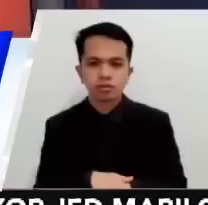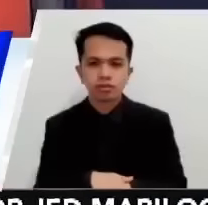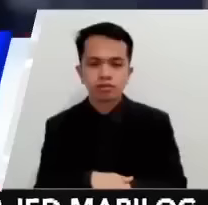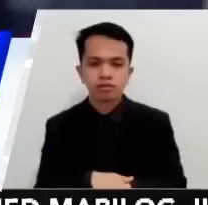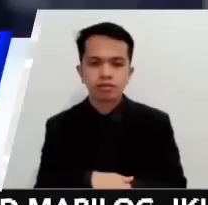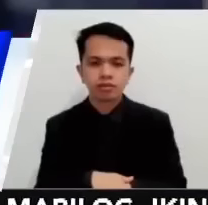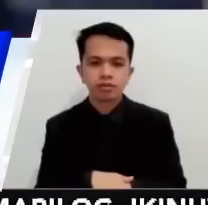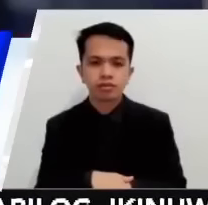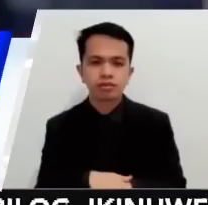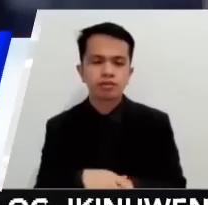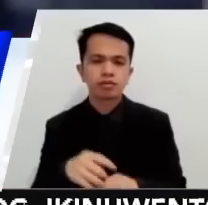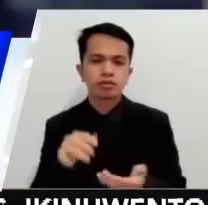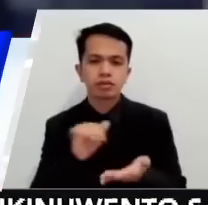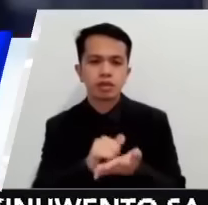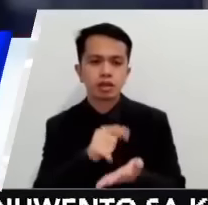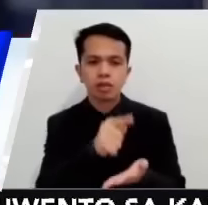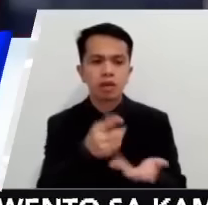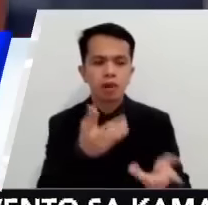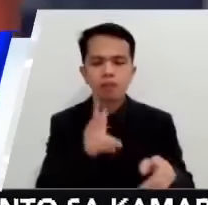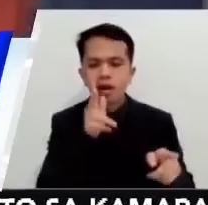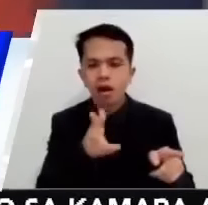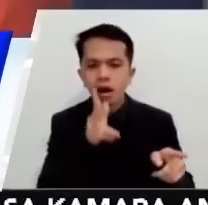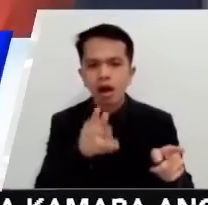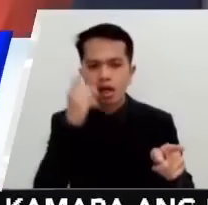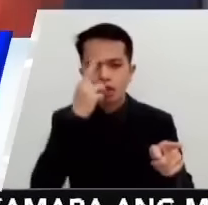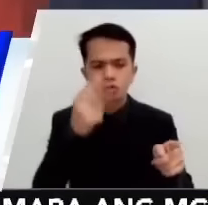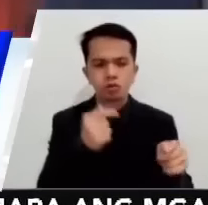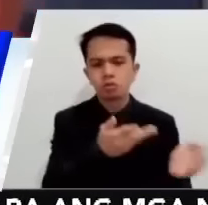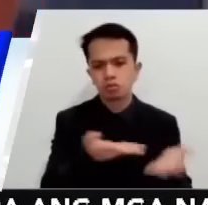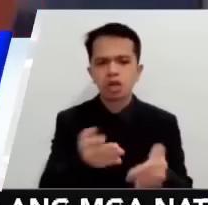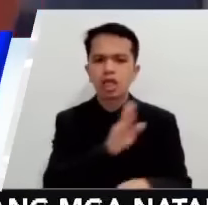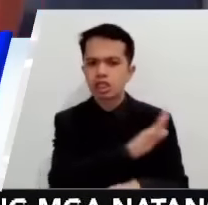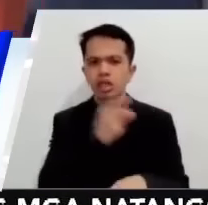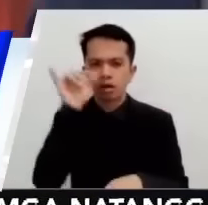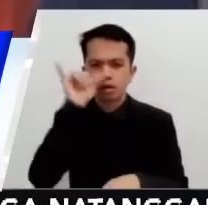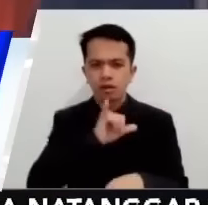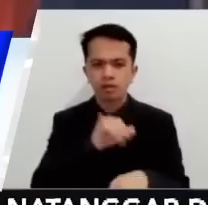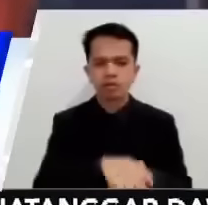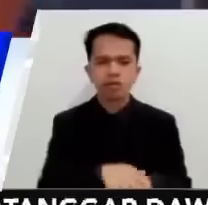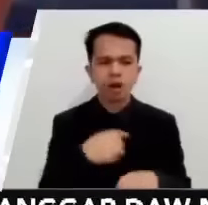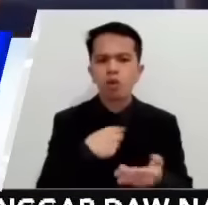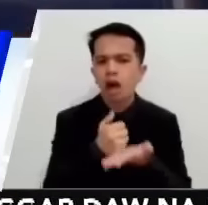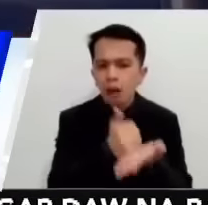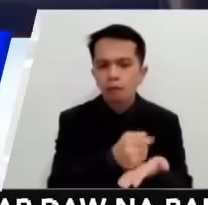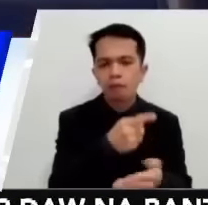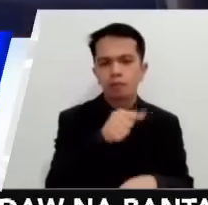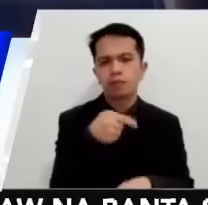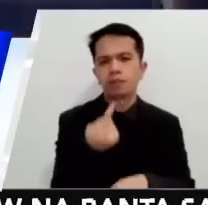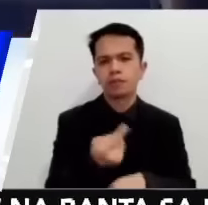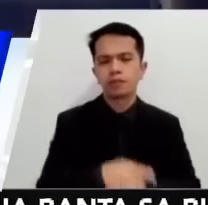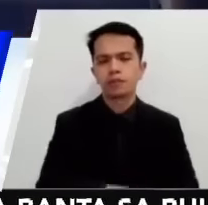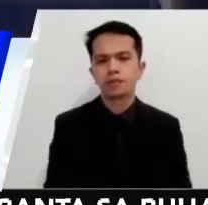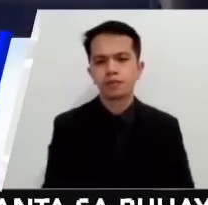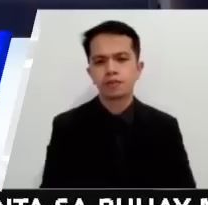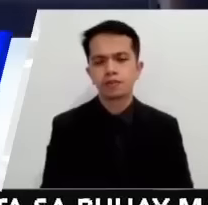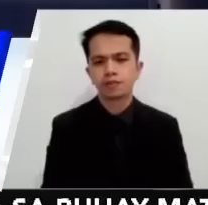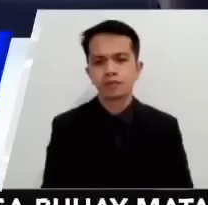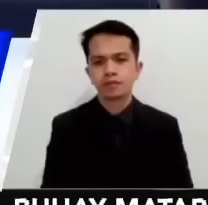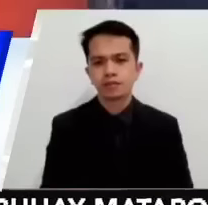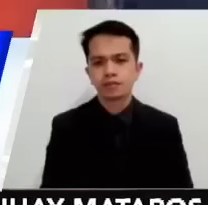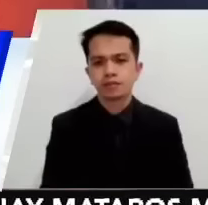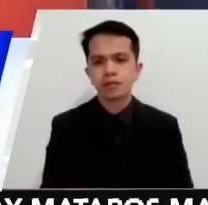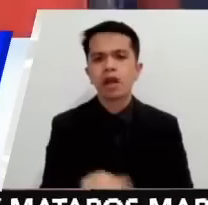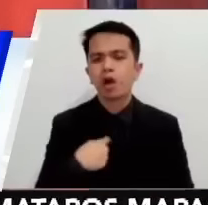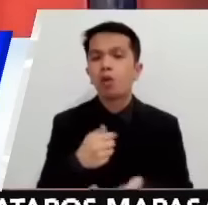po siya. Siya po yung nalasing nun, tapos may nangano po sa kanyang lalaki nun. Tapos tinulungan ko lang po siya